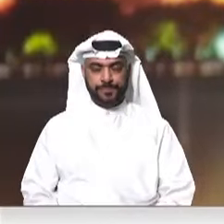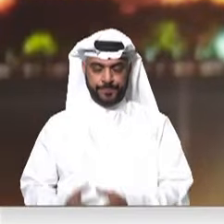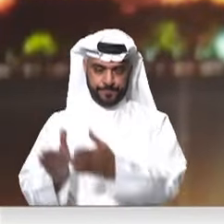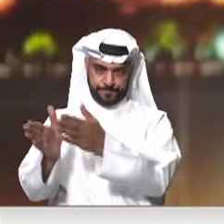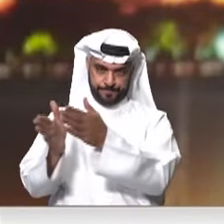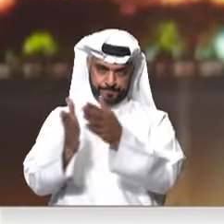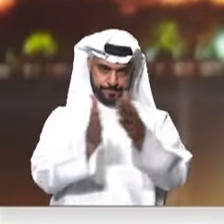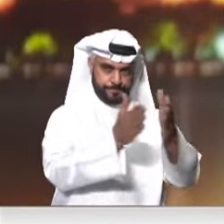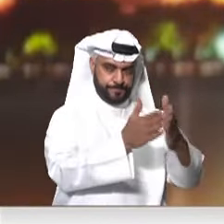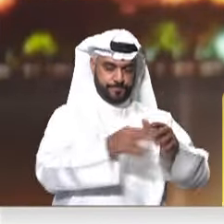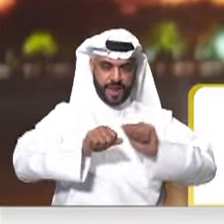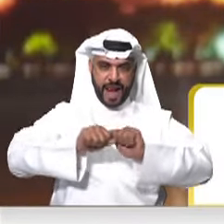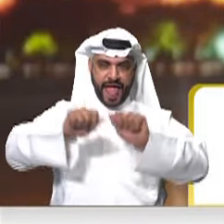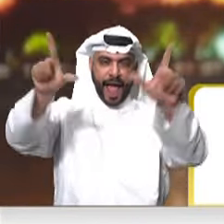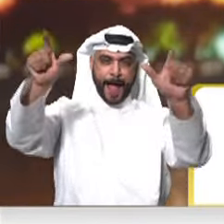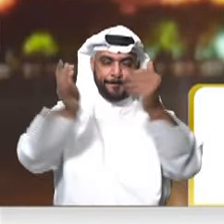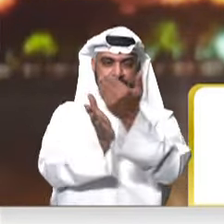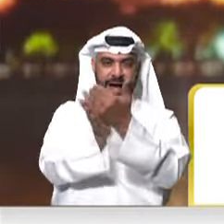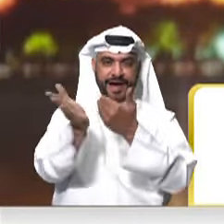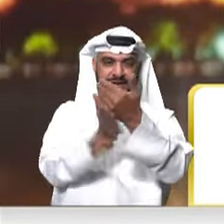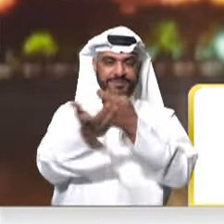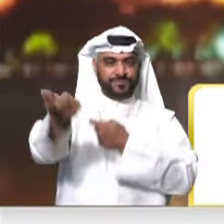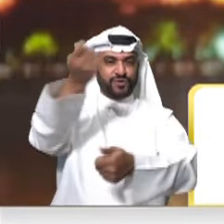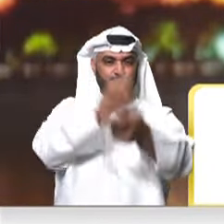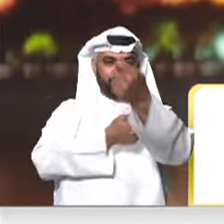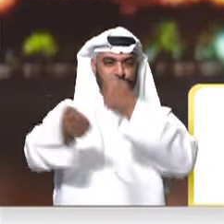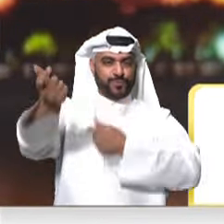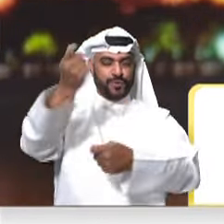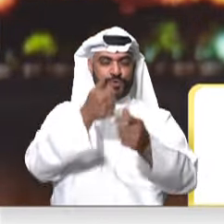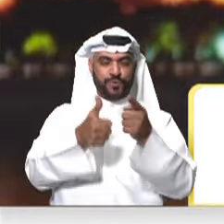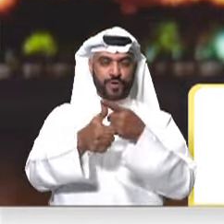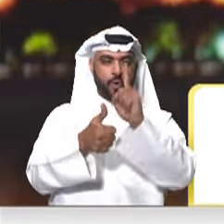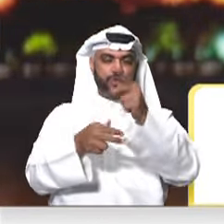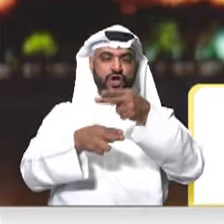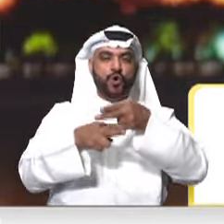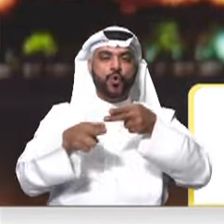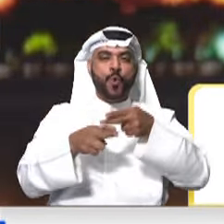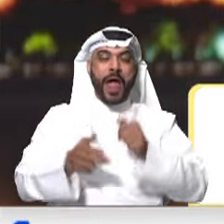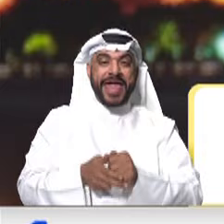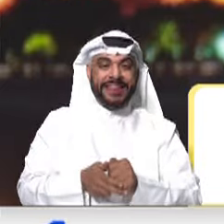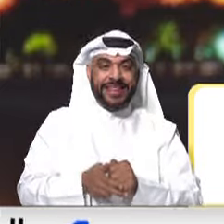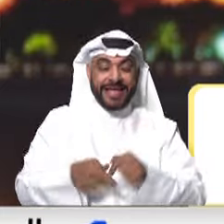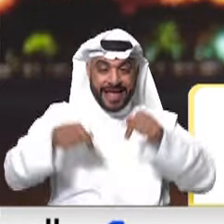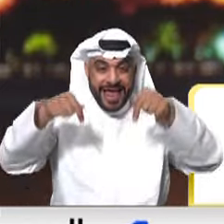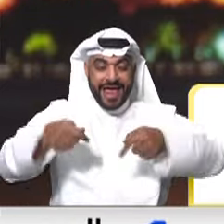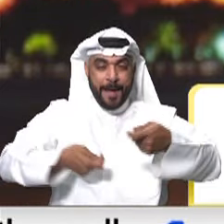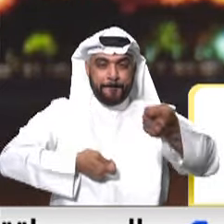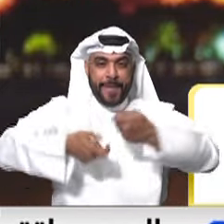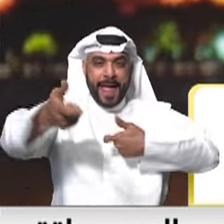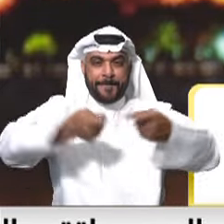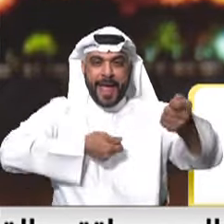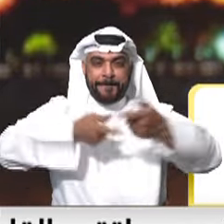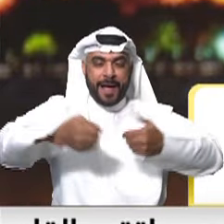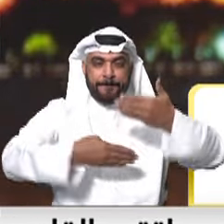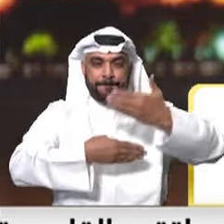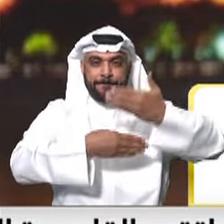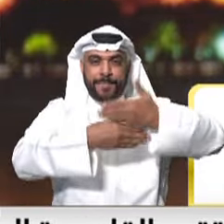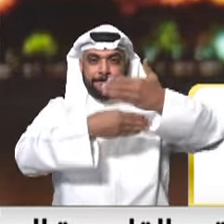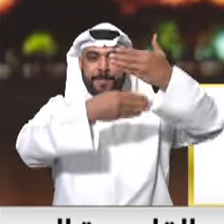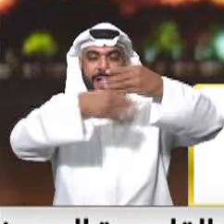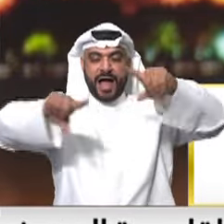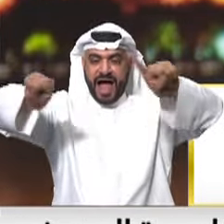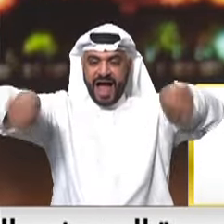شهد السوق العقاري الكويتي ارتفاعا من حيث عدد الصفقات والقيمه الاجماليه خلال شهر مارس